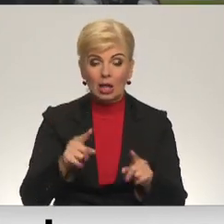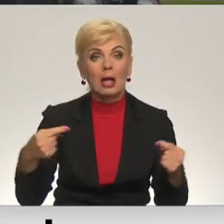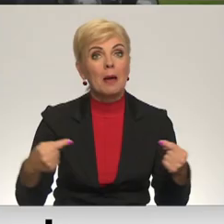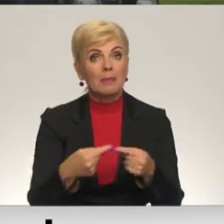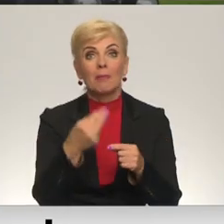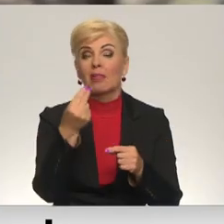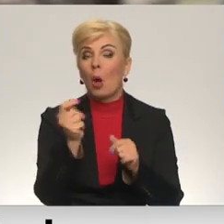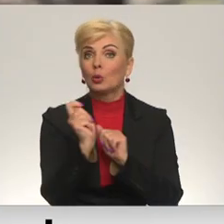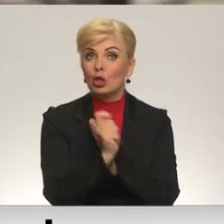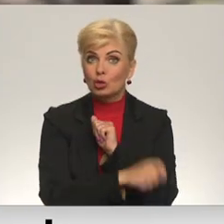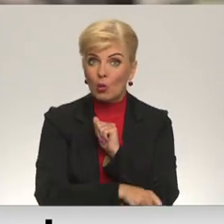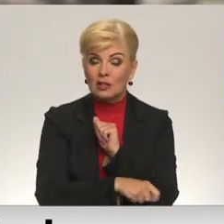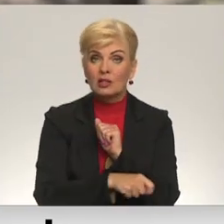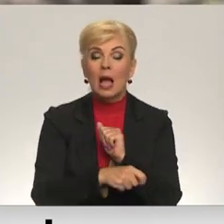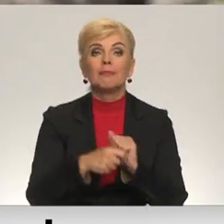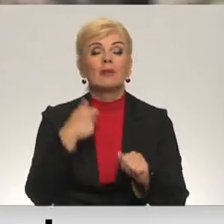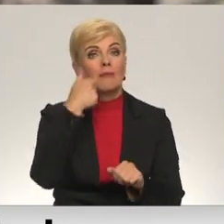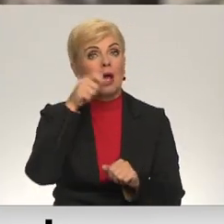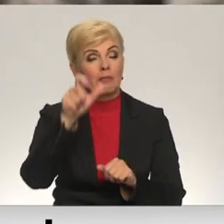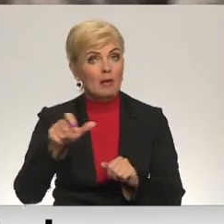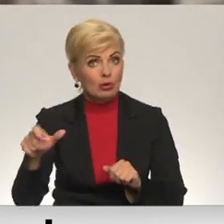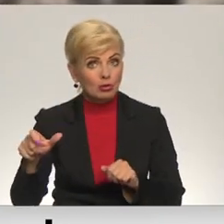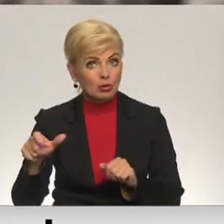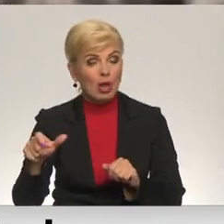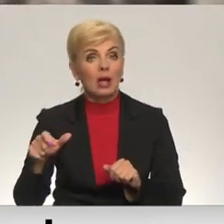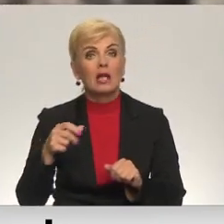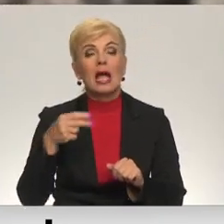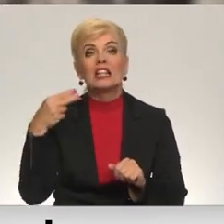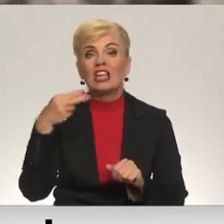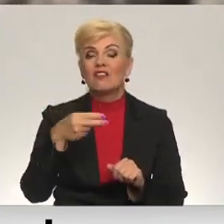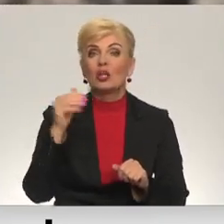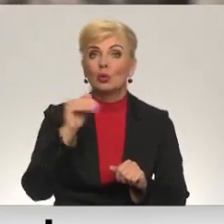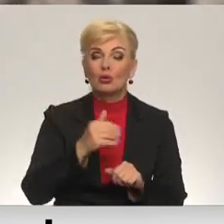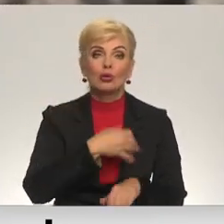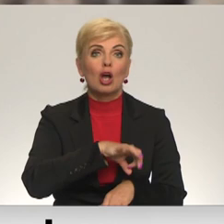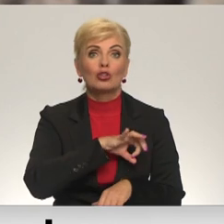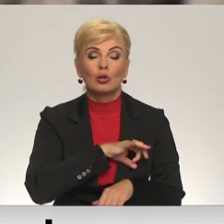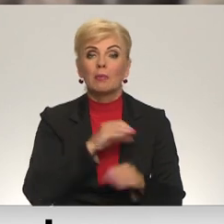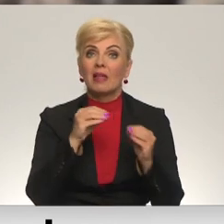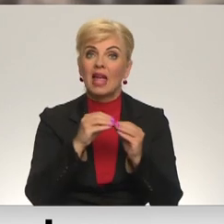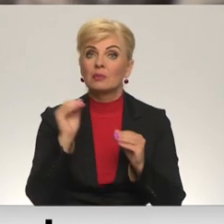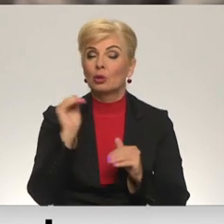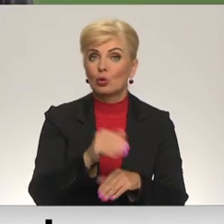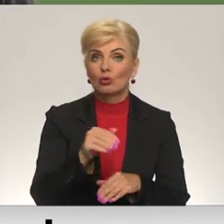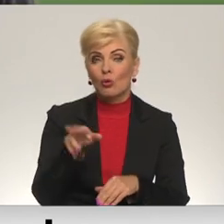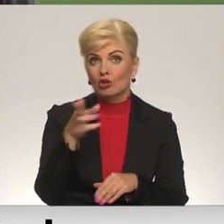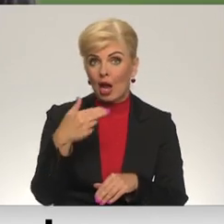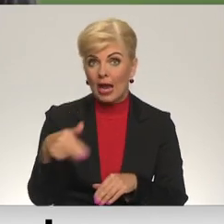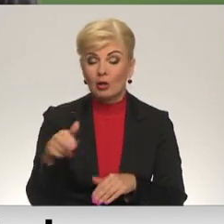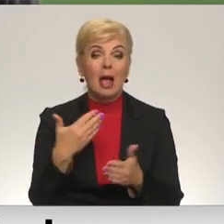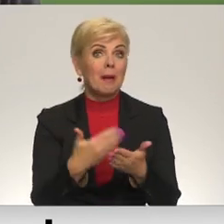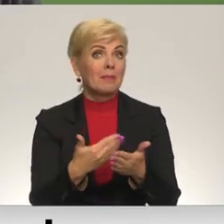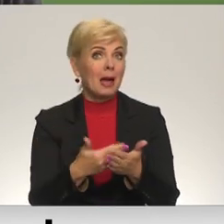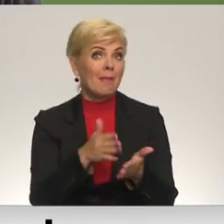naudas sodus. Fiziskām personām tas var sasniegt pat 2000 eiro, bet juridiskām 10 000 eiro. Ja mēs